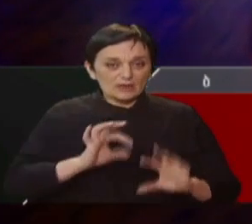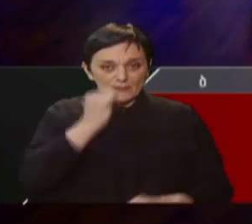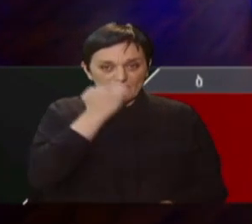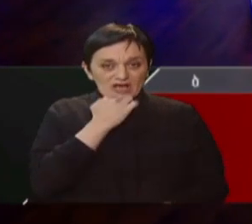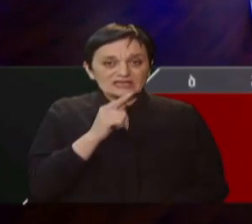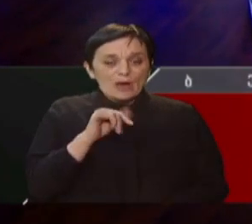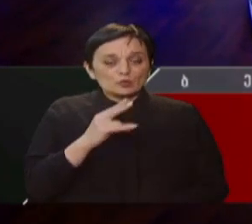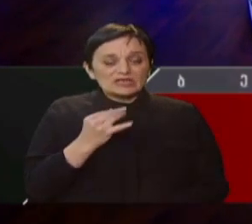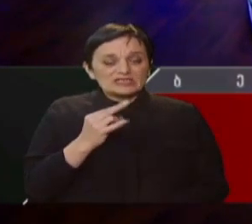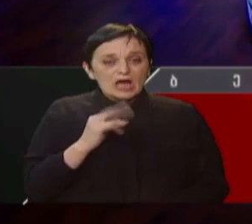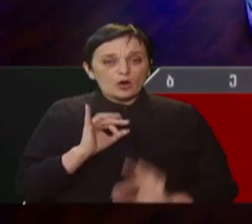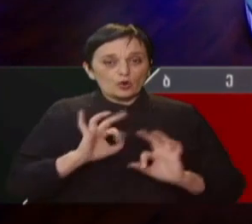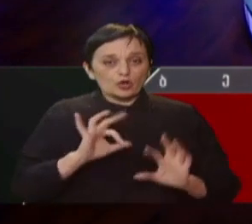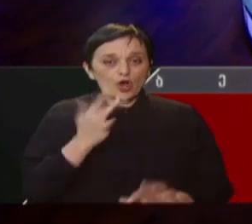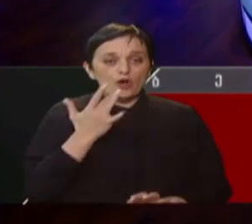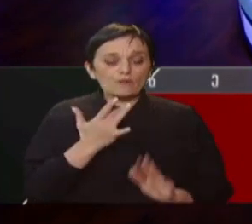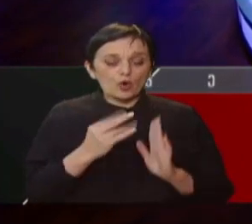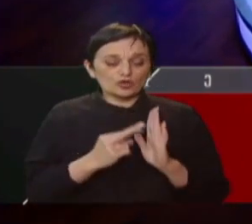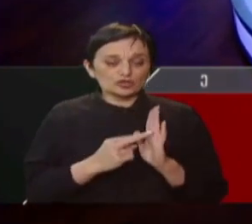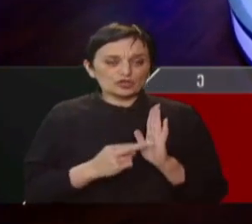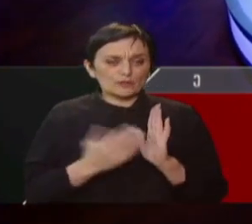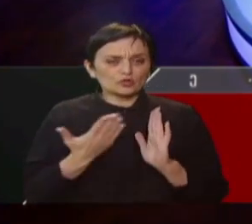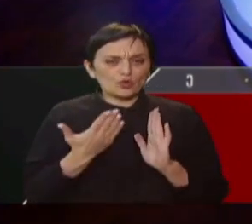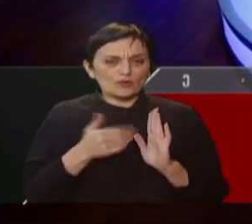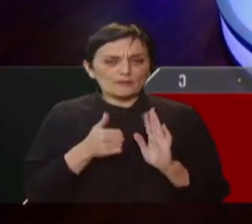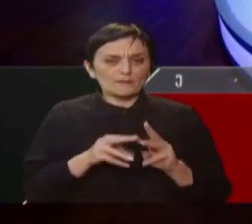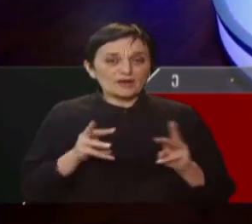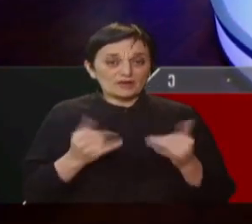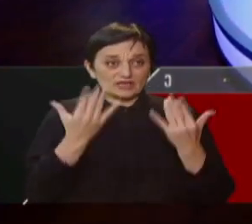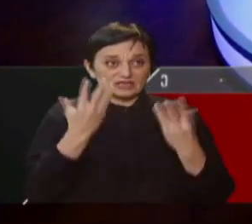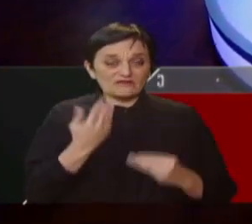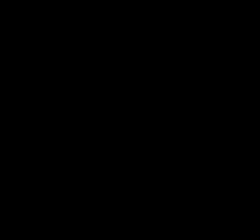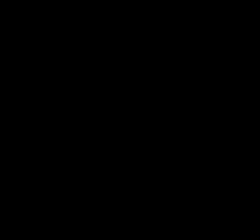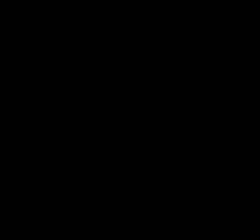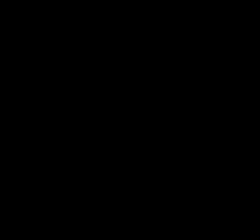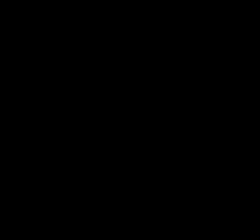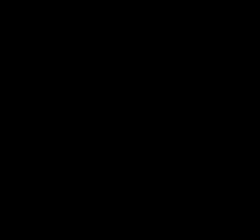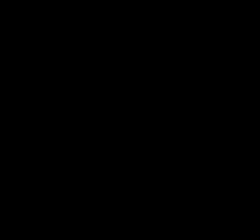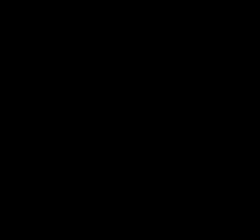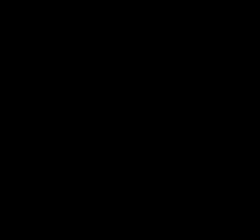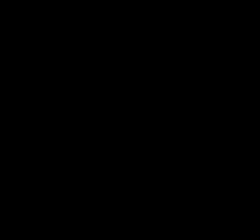Madloba tamunatsiklo urma gagvatsno is politikuri shepasebebi, romlebits premieris dghevandal gamosulas mokhva.